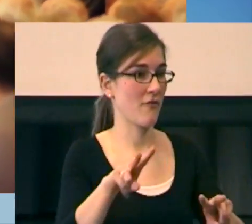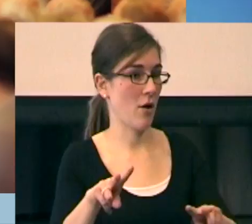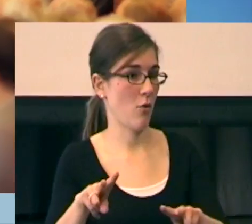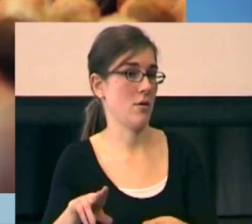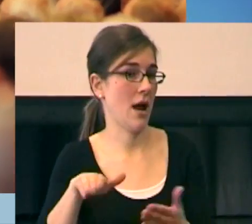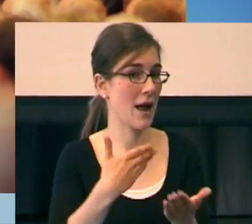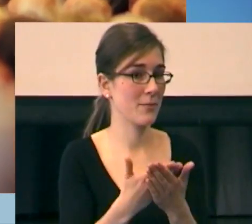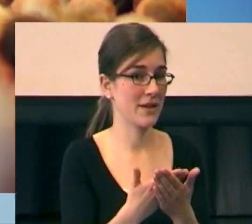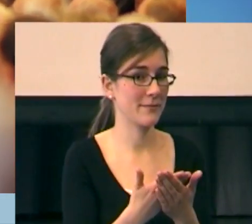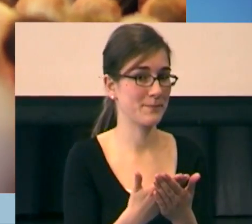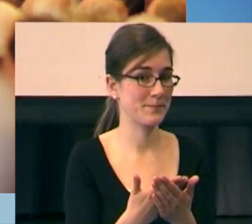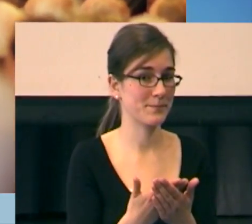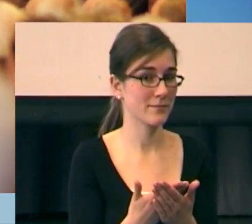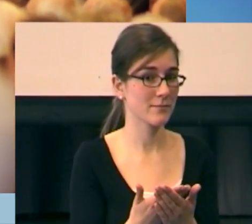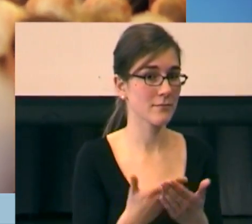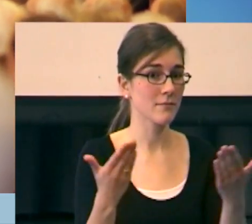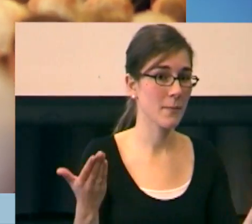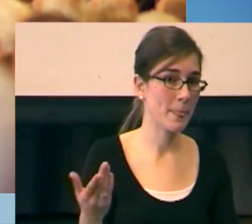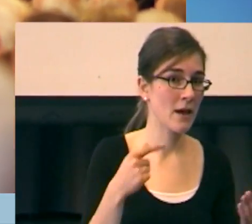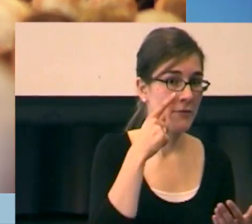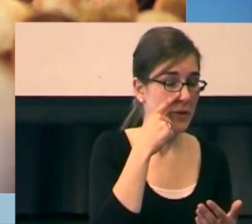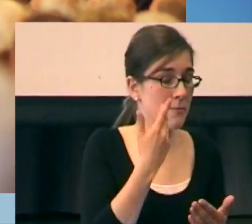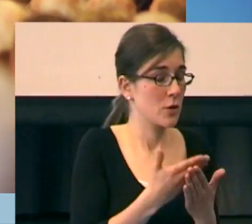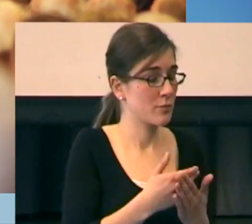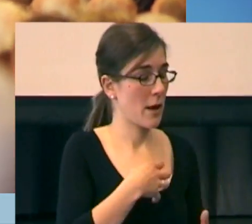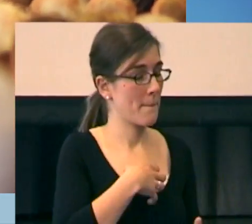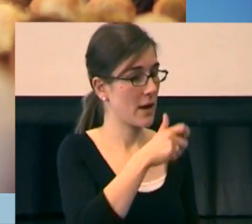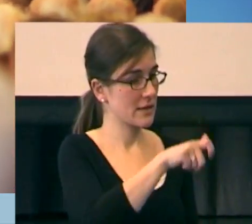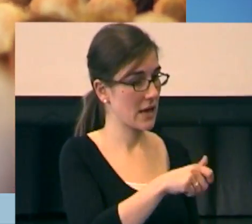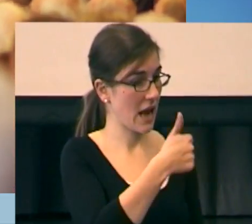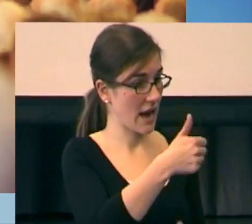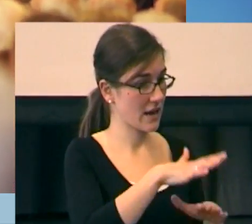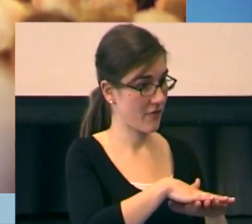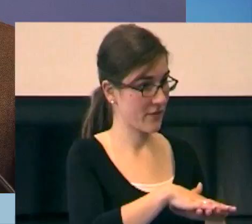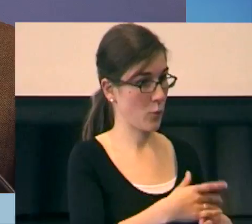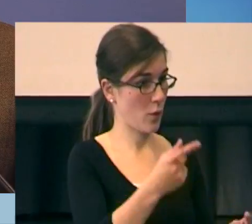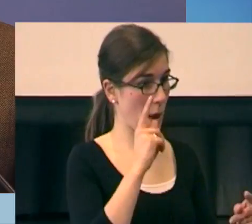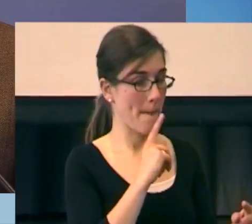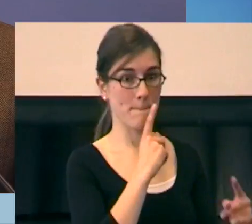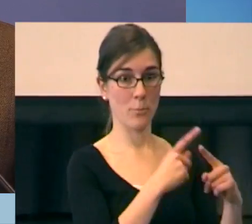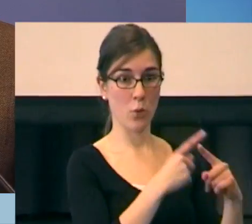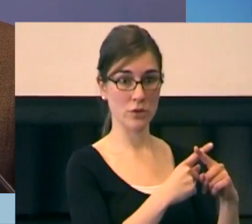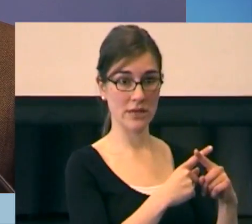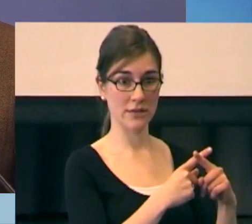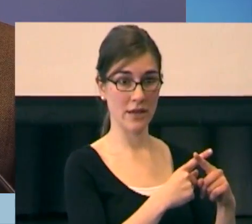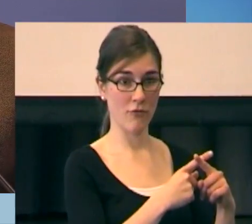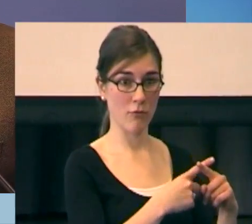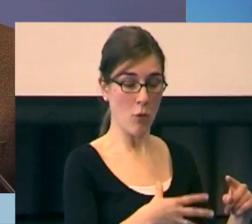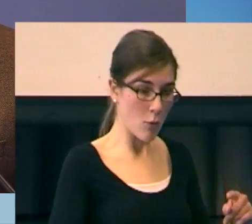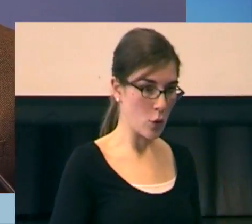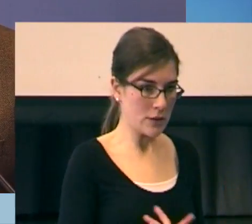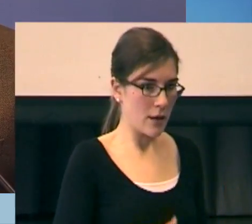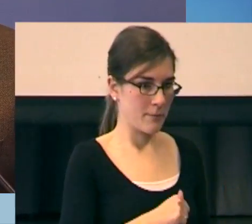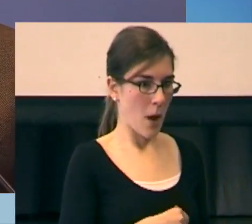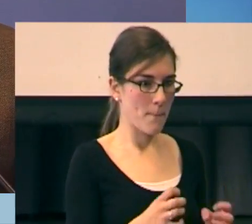einen Patienten zu haben, bei dem eine Gewebsprobe positiv war. Dann operiere ich ihm die Prostata raus, und am Ende findet der